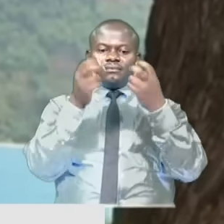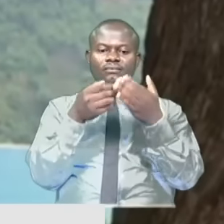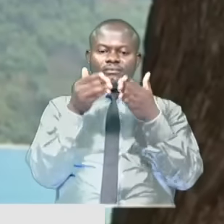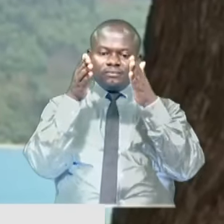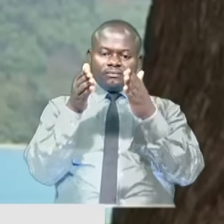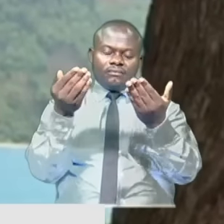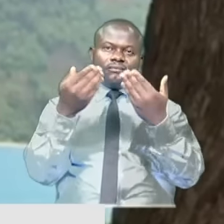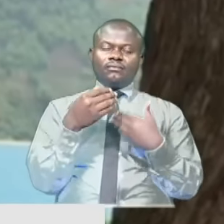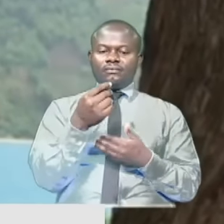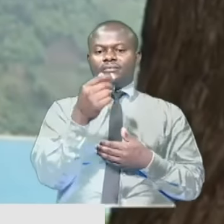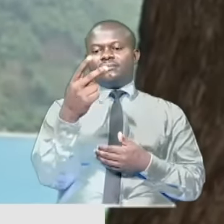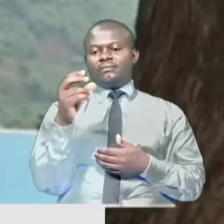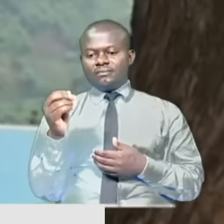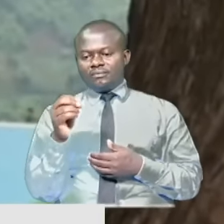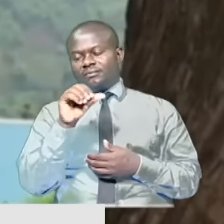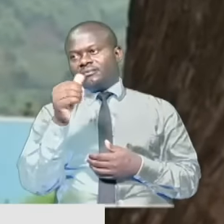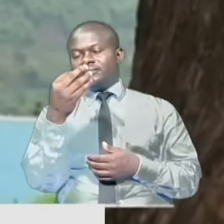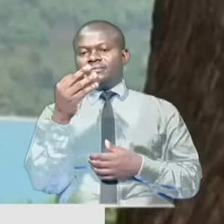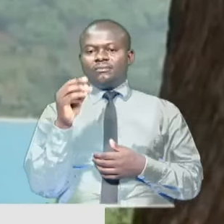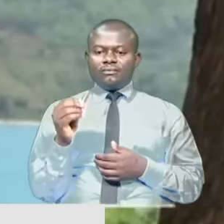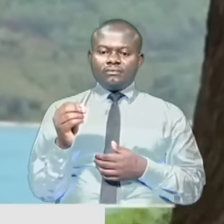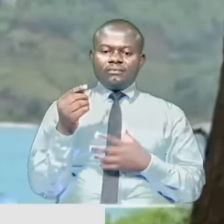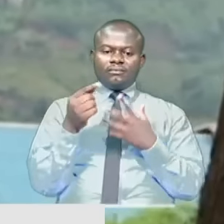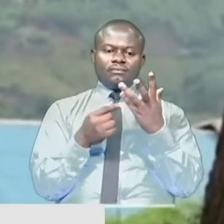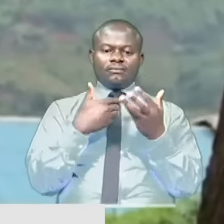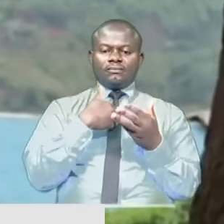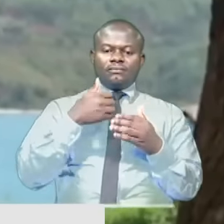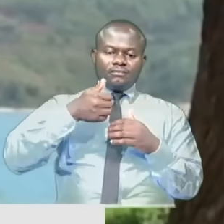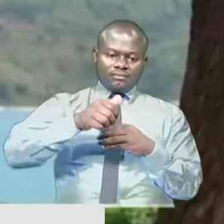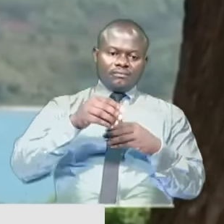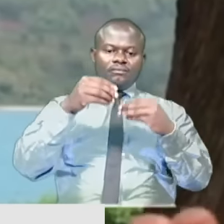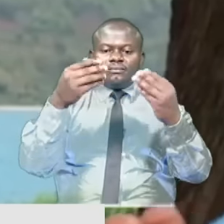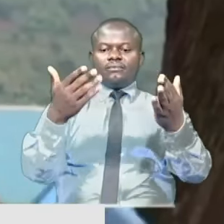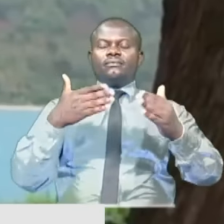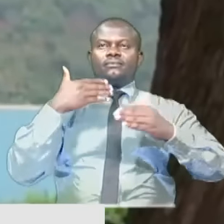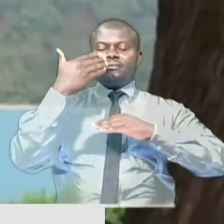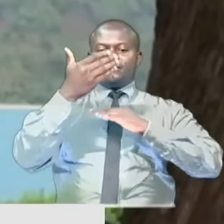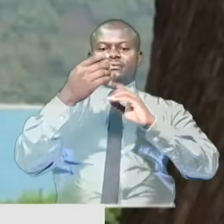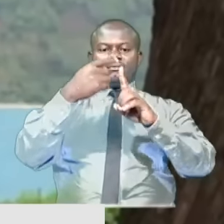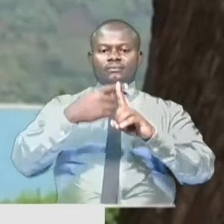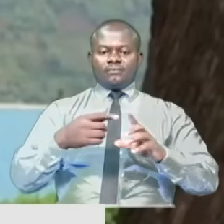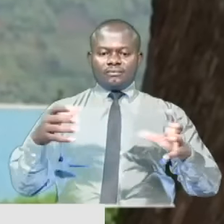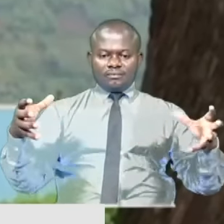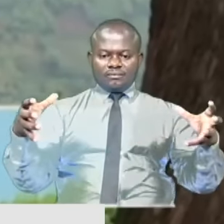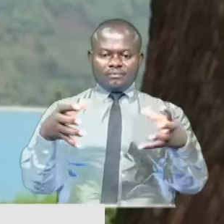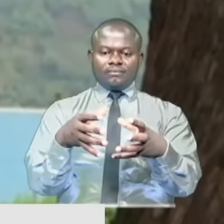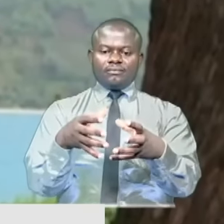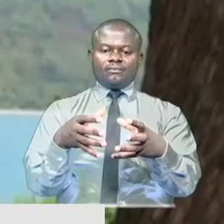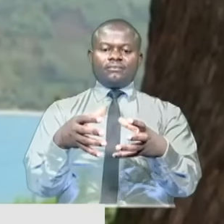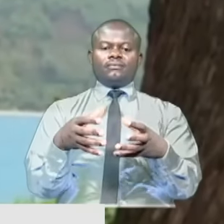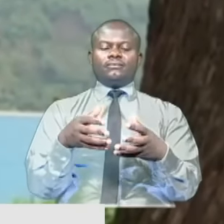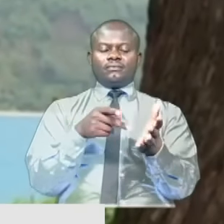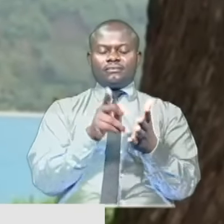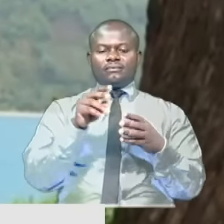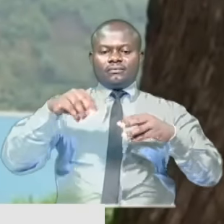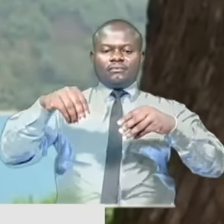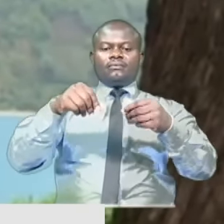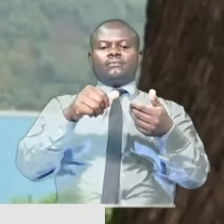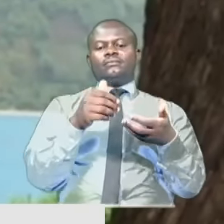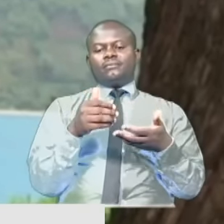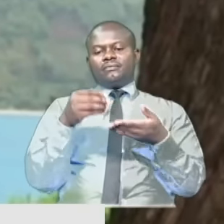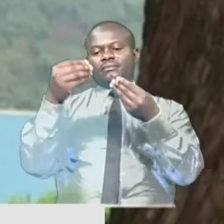nazane 200 undi 300 icyo afite ari cyo utanga tukahuza twamara guhuza tukagenda tukagura ifu